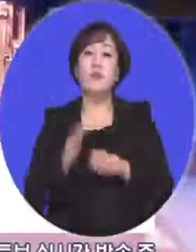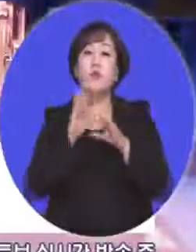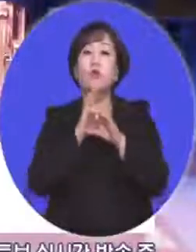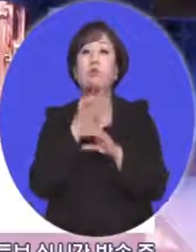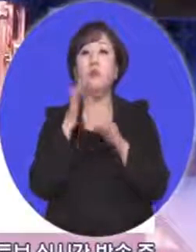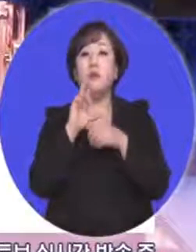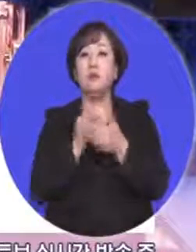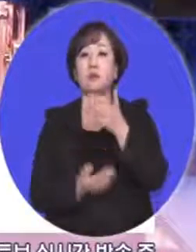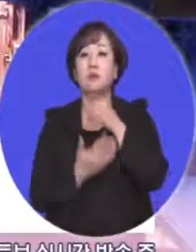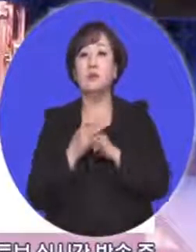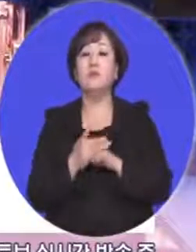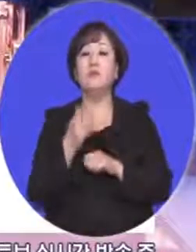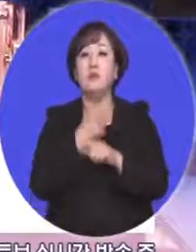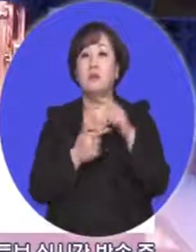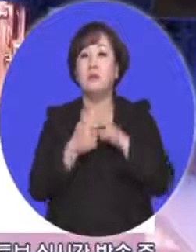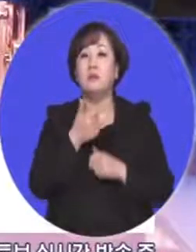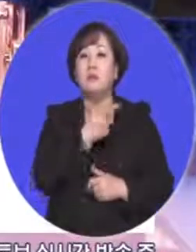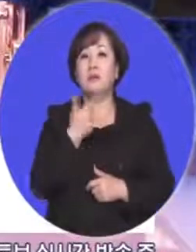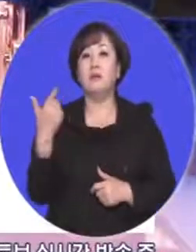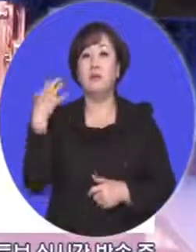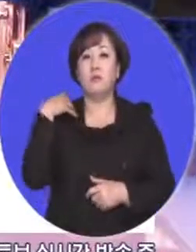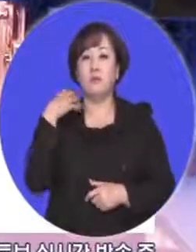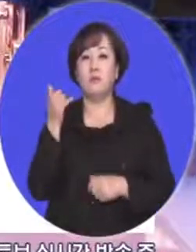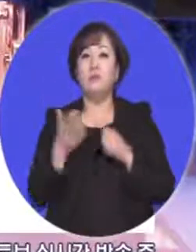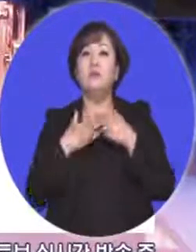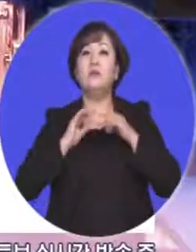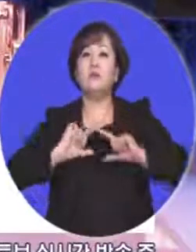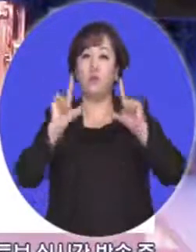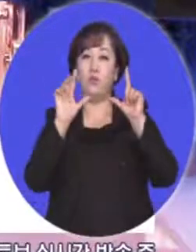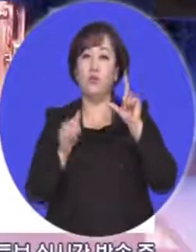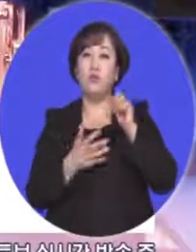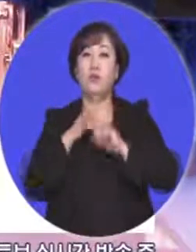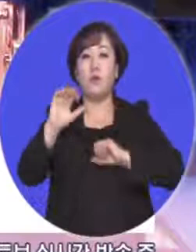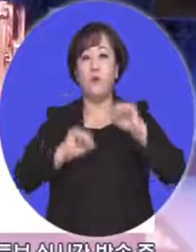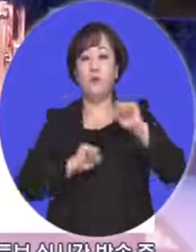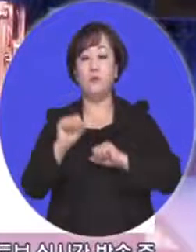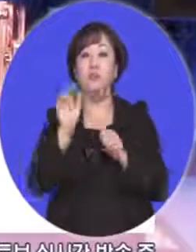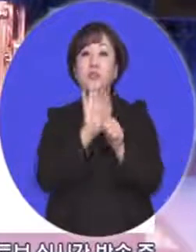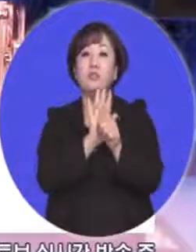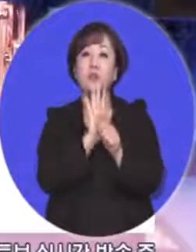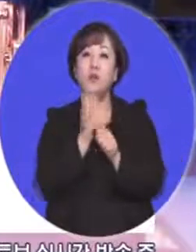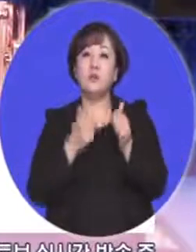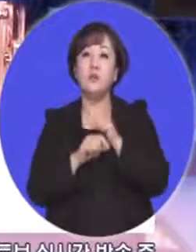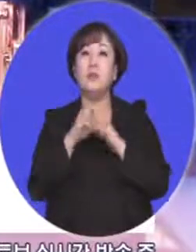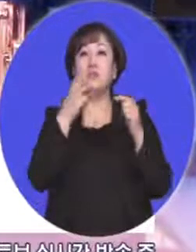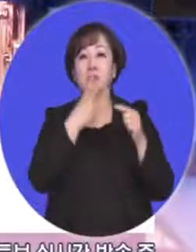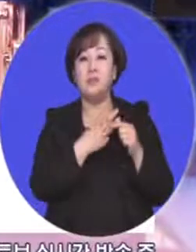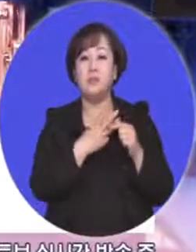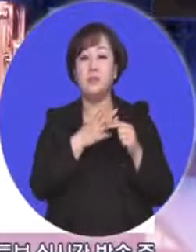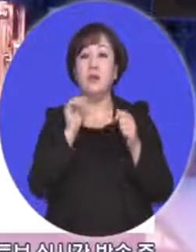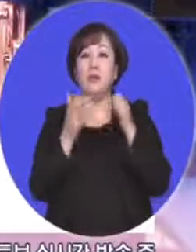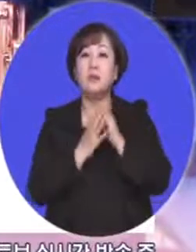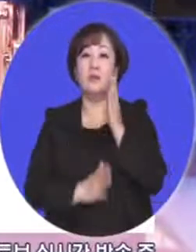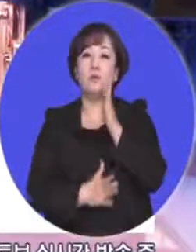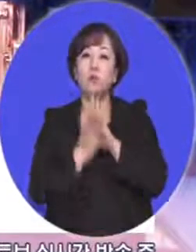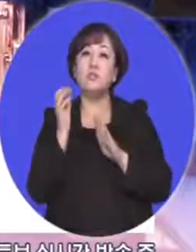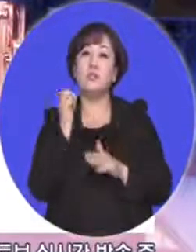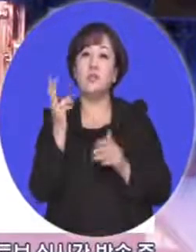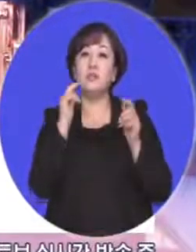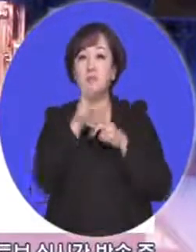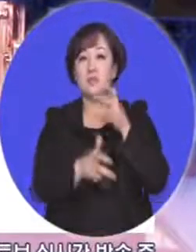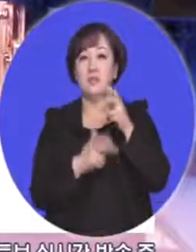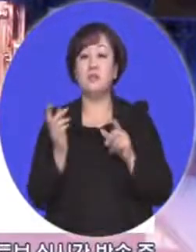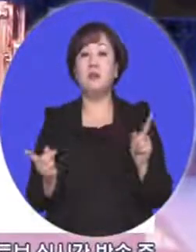코로나 사태로 이중고를 겪고 있는 동구에 활력을 주기 위한 연속 기획. 오늘 세 번째 순서는